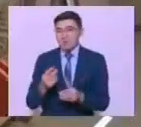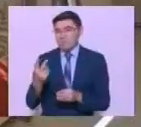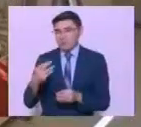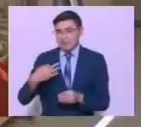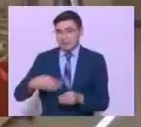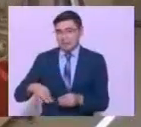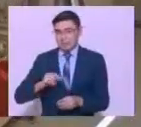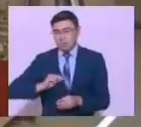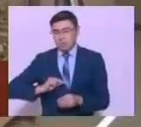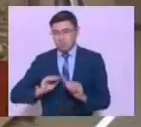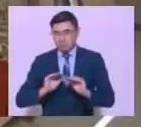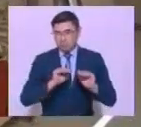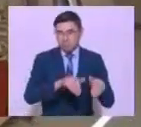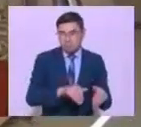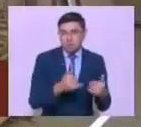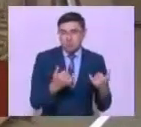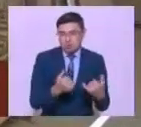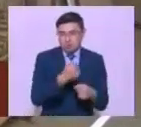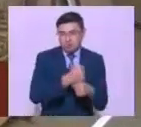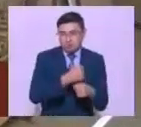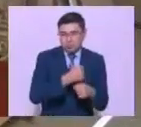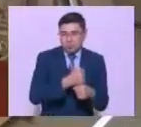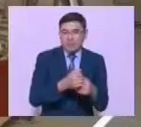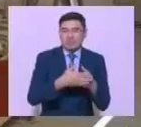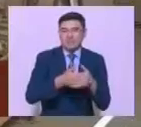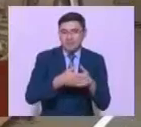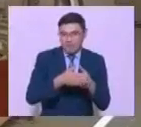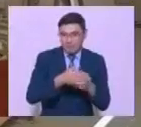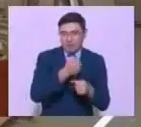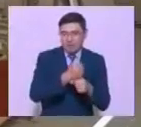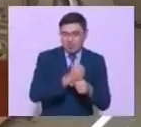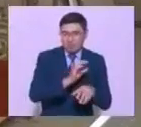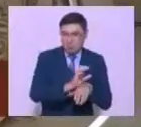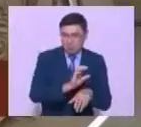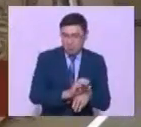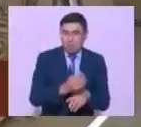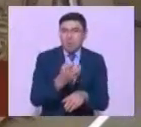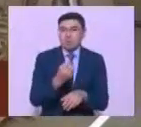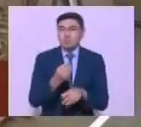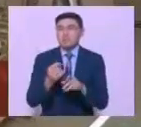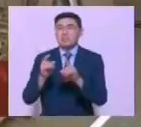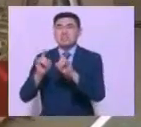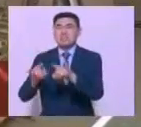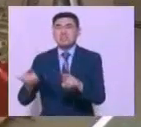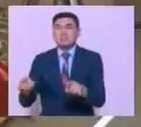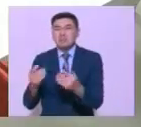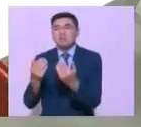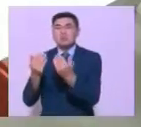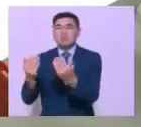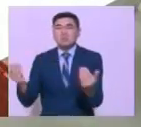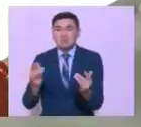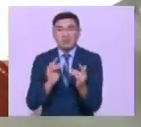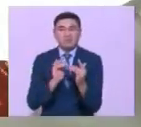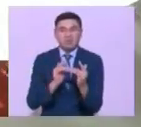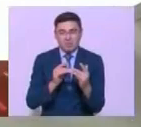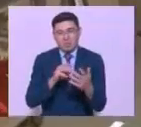алдым. Сөйтіп, қазіргі таңда біздер есік шығарып жатырмыз. Оның үстіне балабақшалардың мебельдерін шығарып жатырмыз.